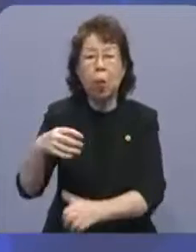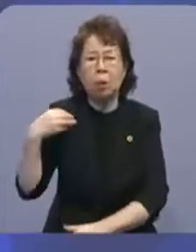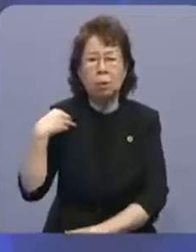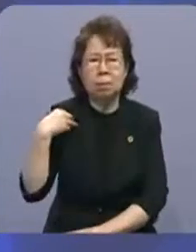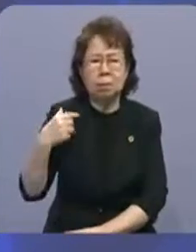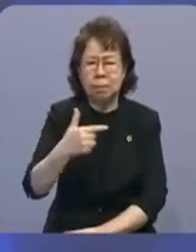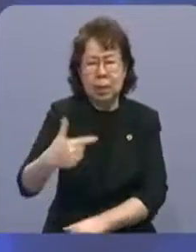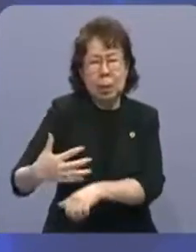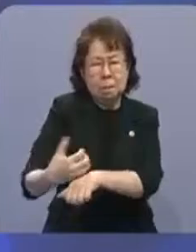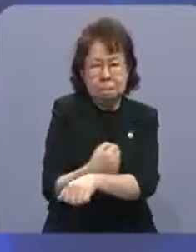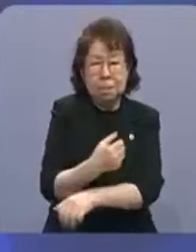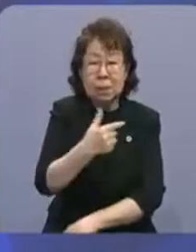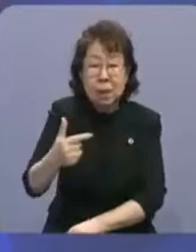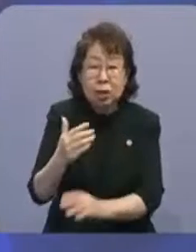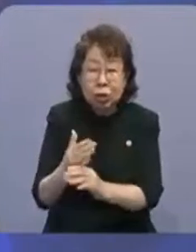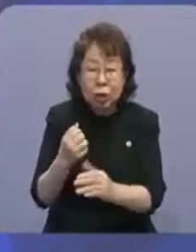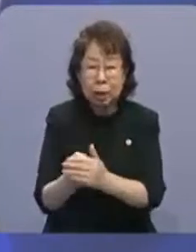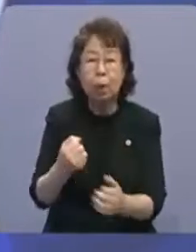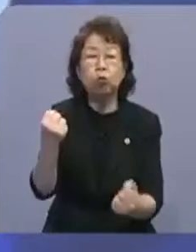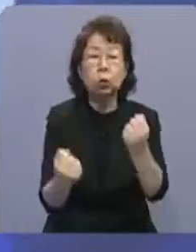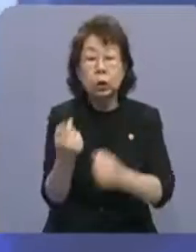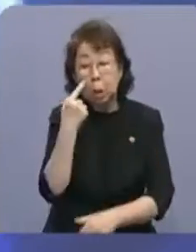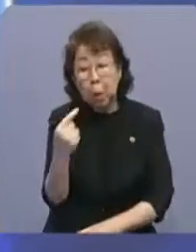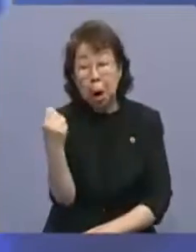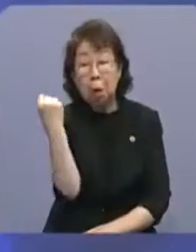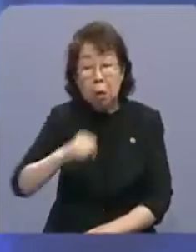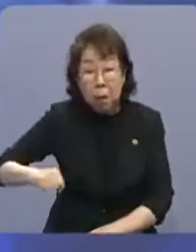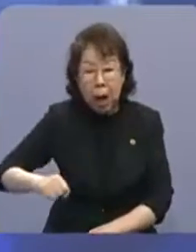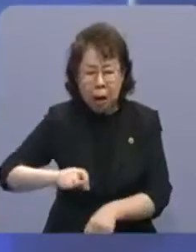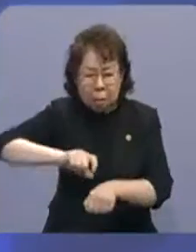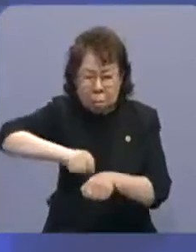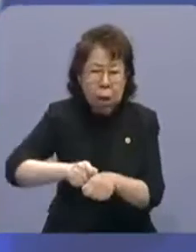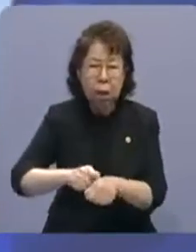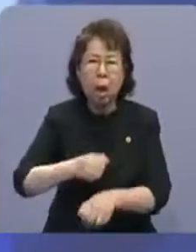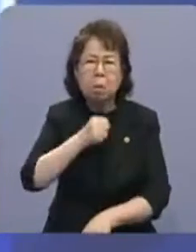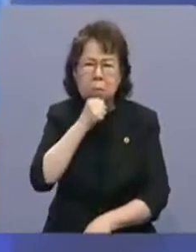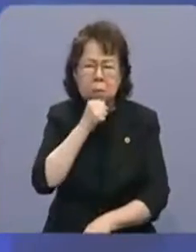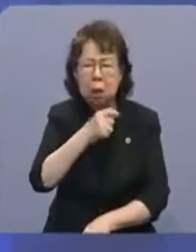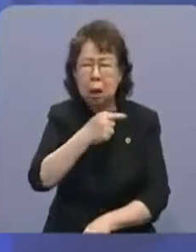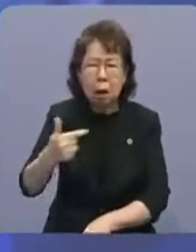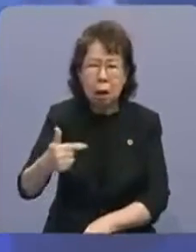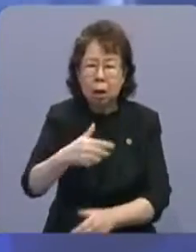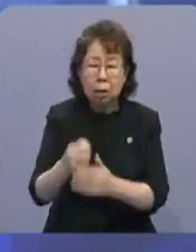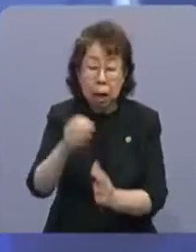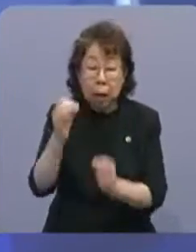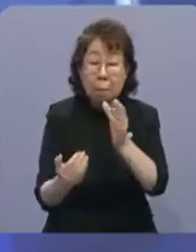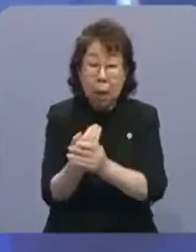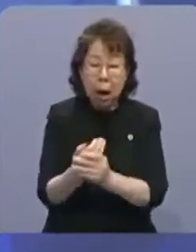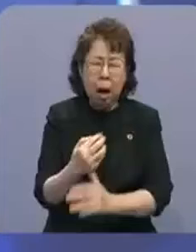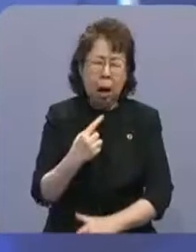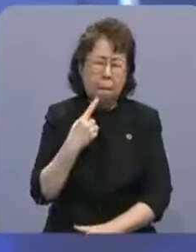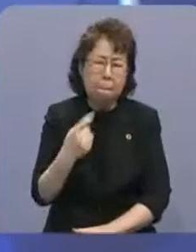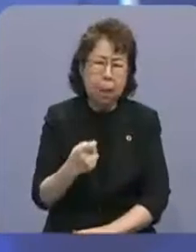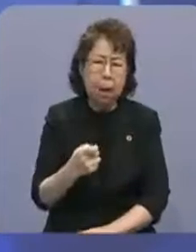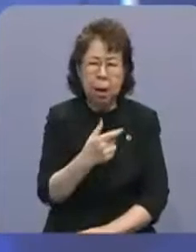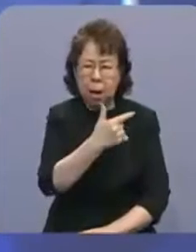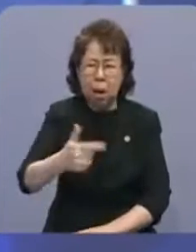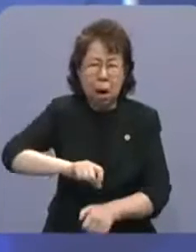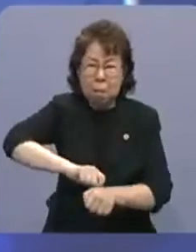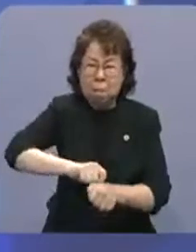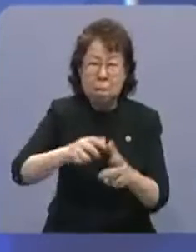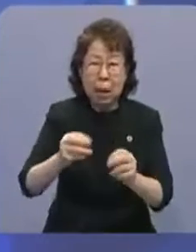크게 강화된 것인데요. 운전자가 이를 위반하면 범칙금의 벌점은 물론 또 사고를 낼 경우 처벌 수위도